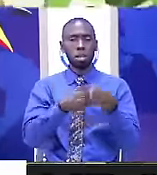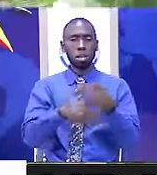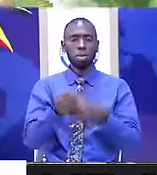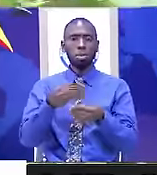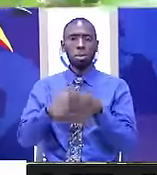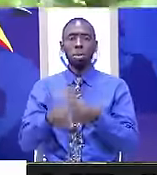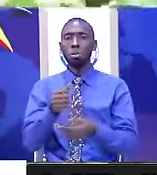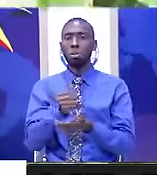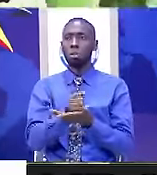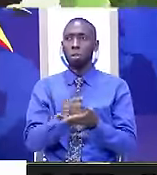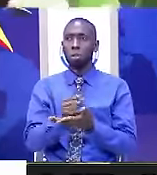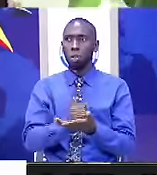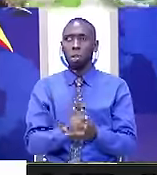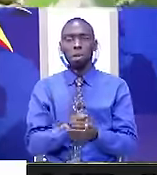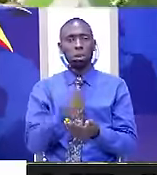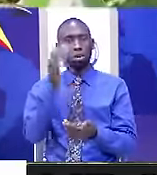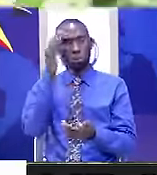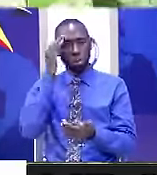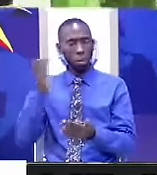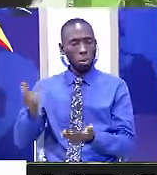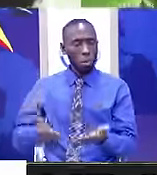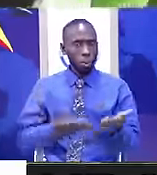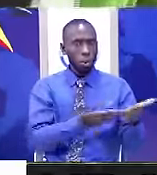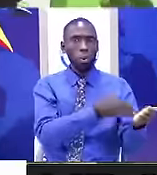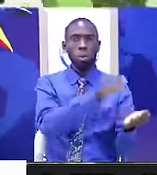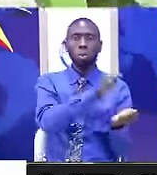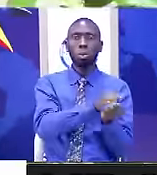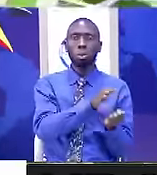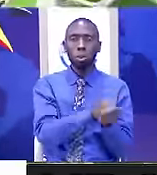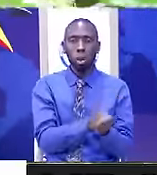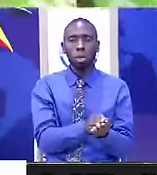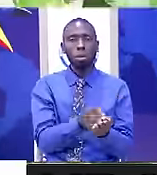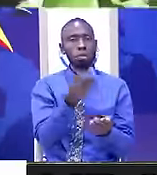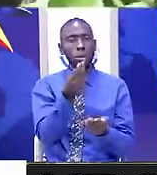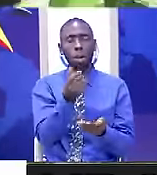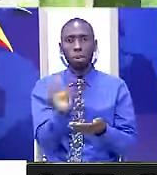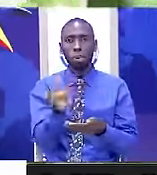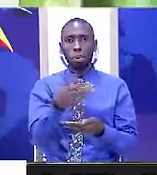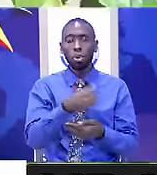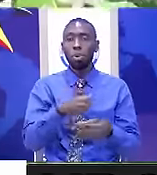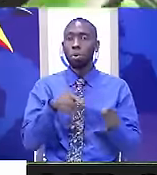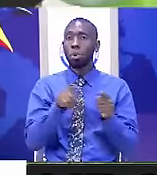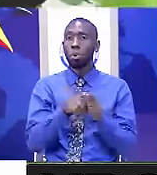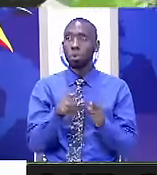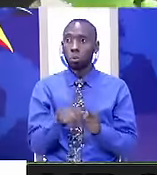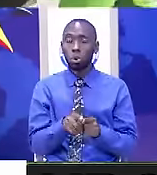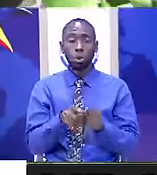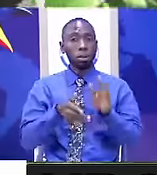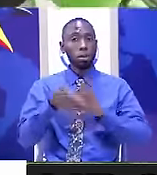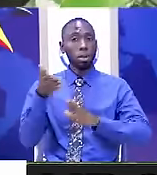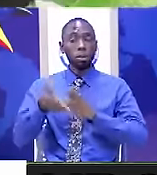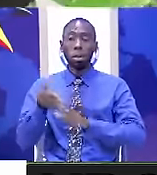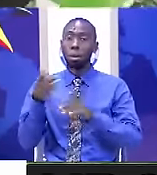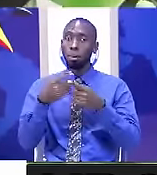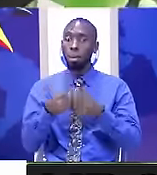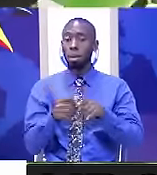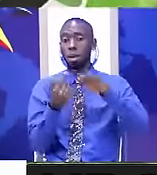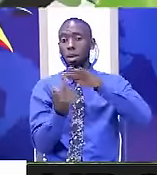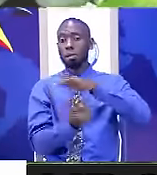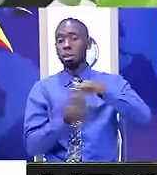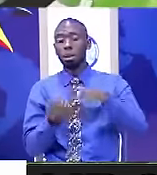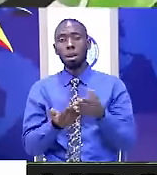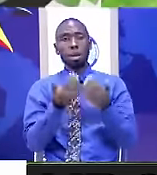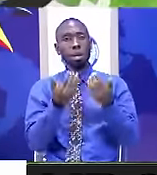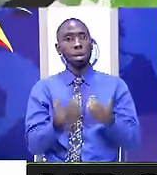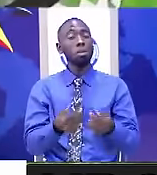emmwanyi tulizitwala mu sitoowa omuntu wagenda okufunira ku ssente. Ate eteekemu n'obudde ekwanguyirize lwakuba embeera gye tulina kati tefaanana